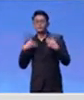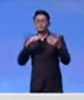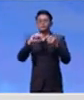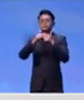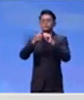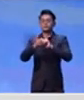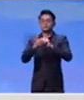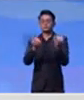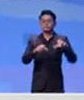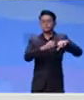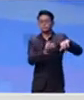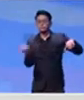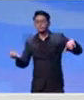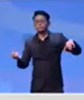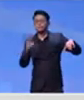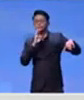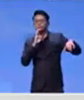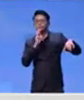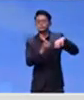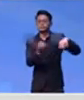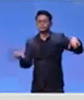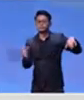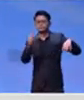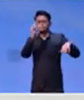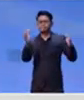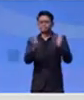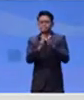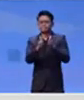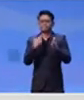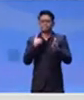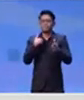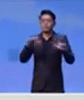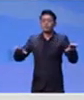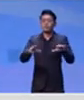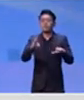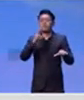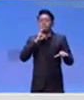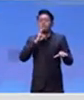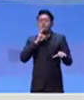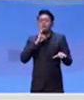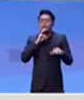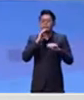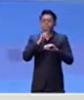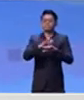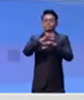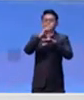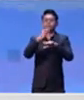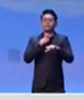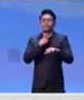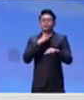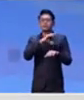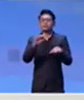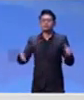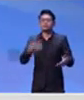perparitan, longkang-longkang yang kecil menyebabkan air bertakung dan pastinya menimbulkan ataupun menghasilkan bau yang